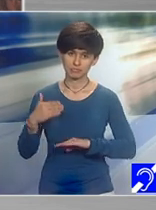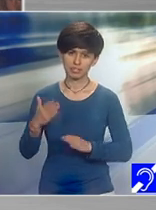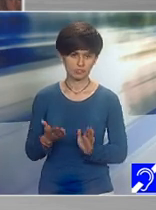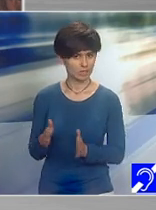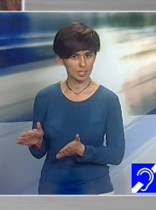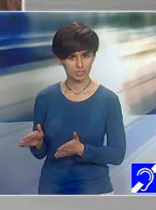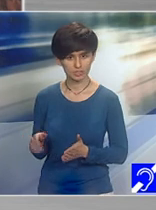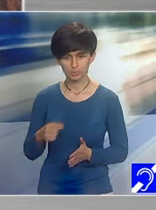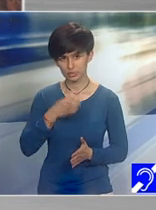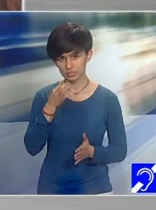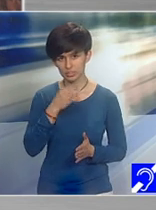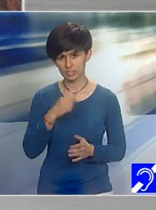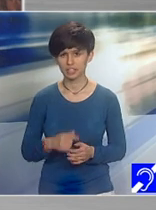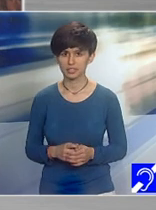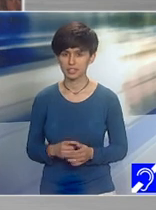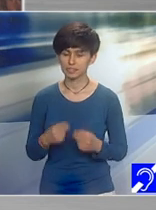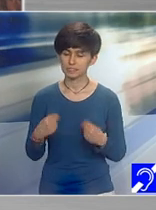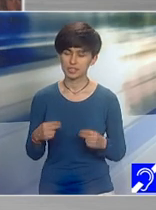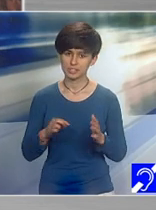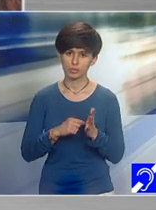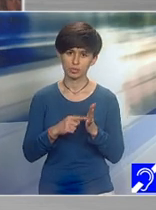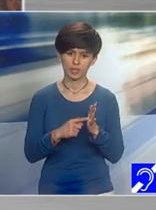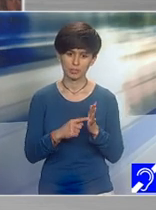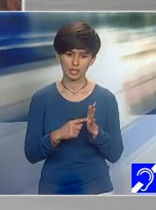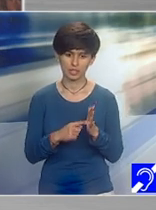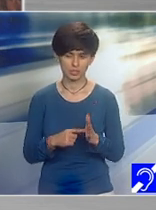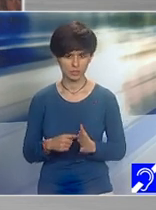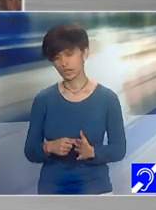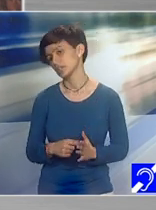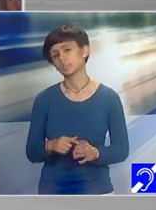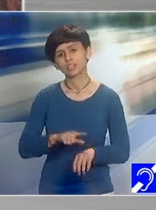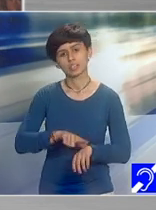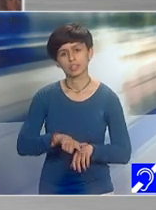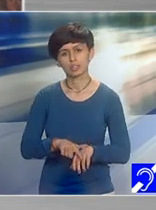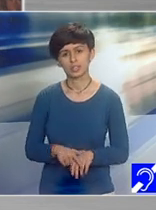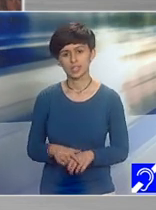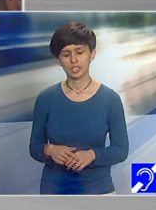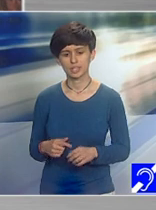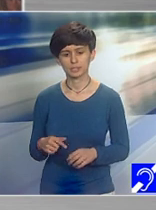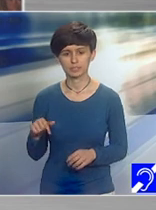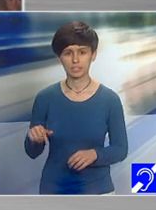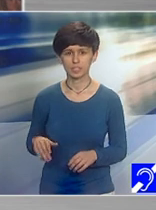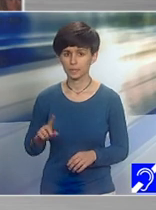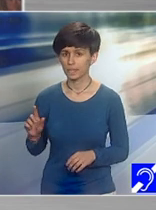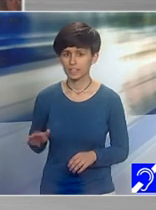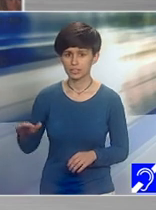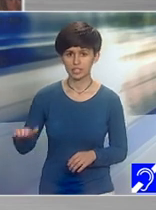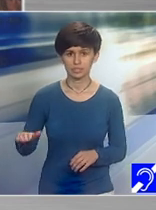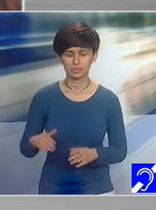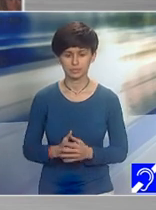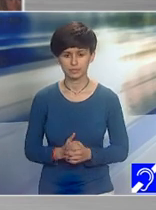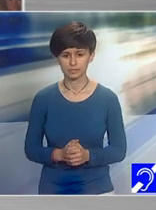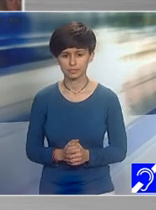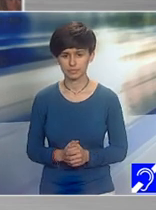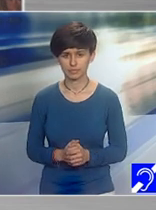miercuri între ora 6 și ora 11, aici nu se parchează. Ce se întâmplă? Vine mașinuța mică, aspiră la bordură.